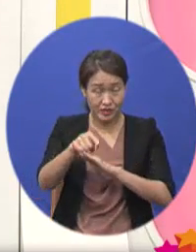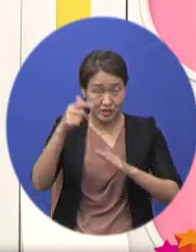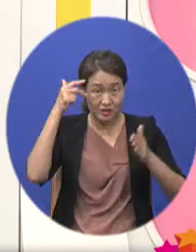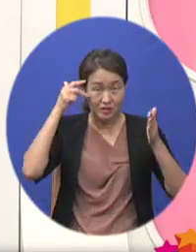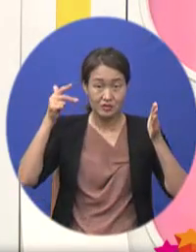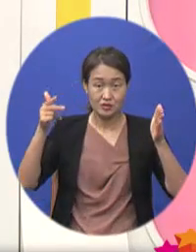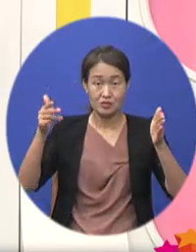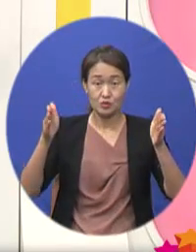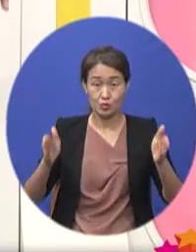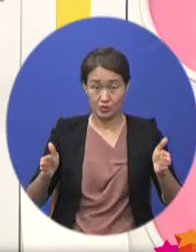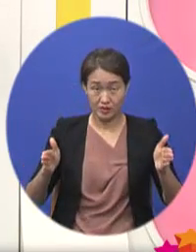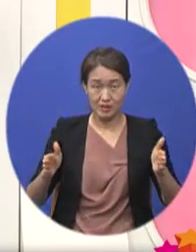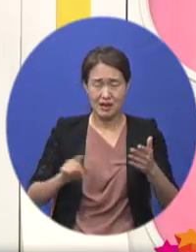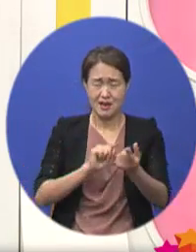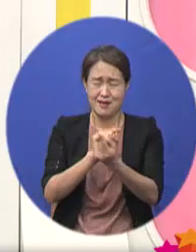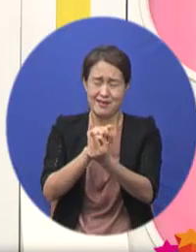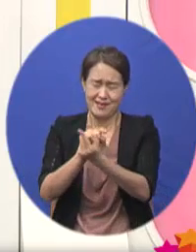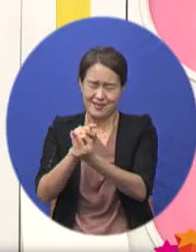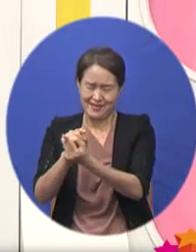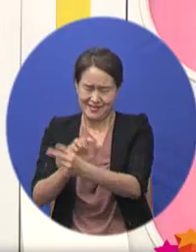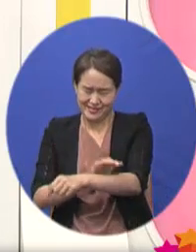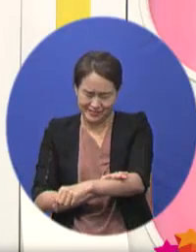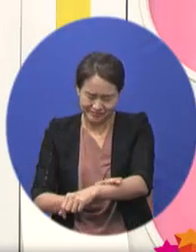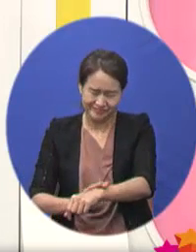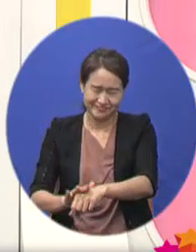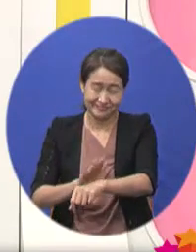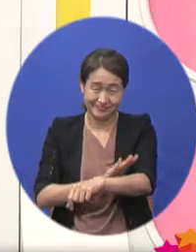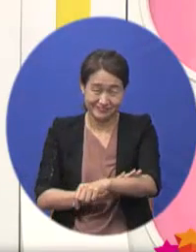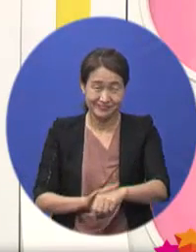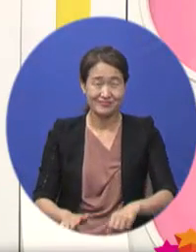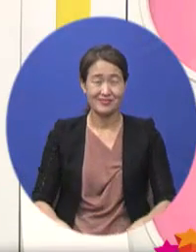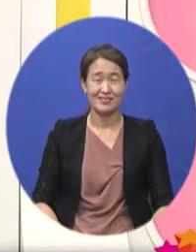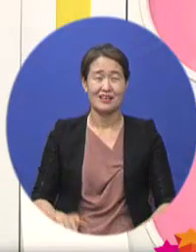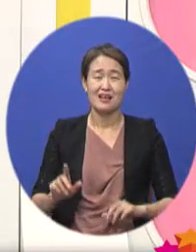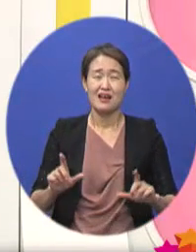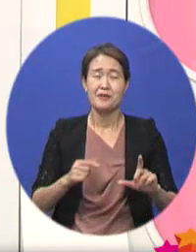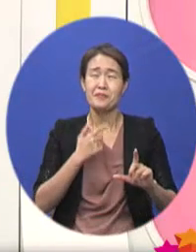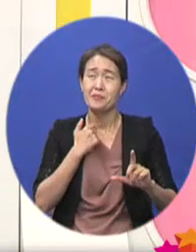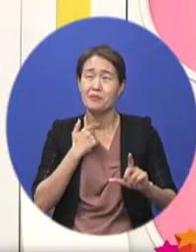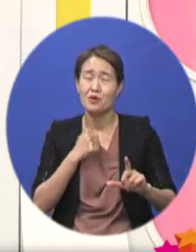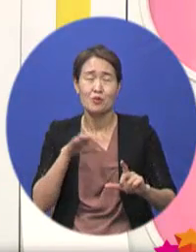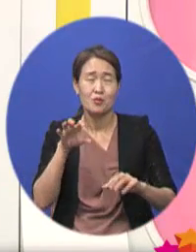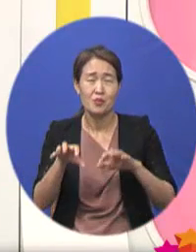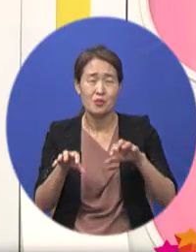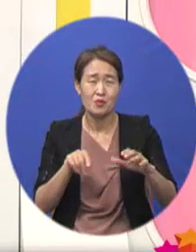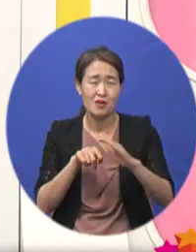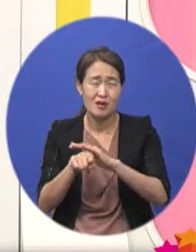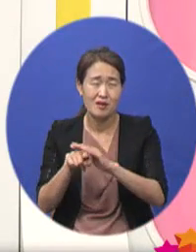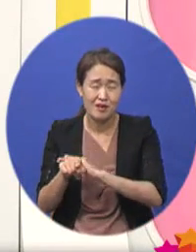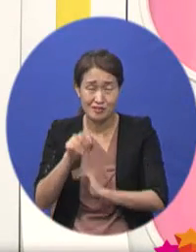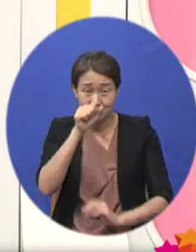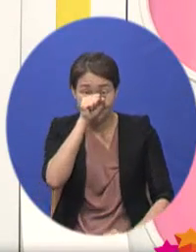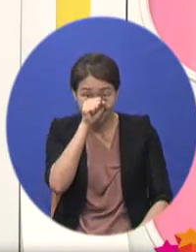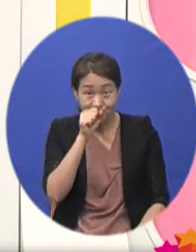다 만나보고 네, 거기서, 살았던 어, 곳도 가고 예, 가보고 그러고 싶으신가요? 네. 예.